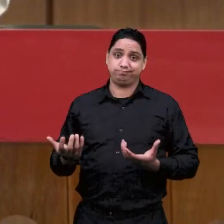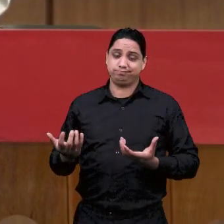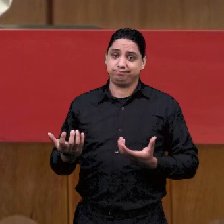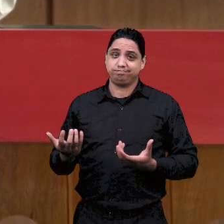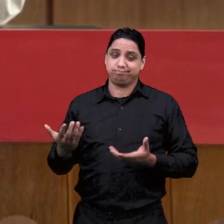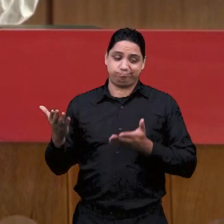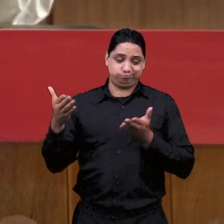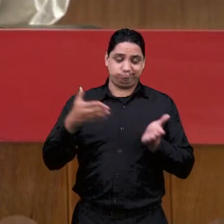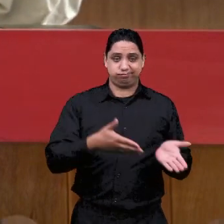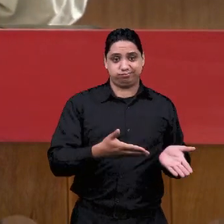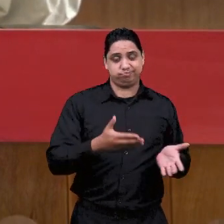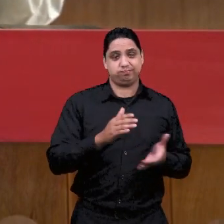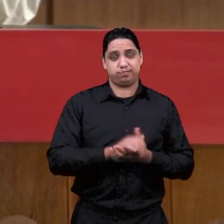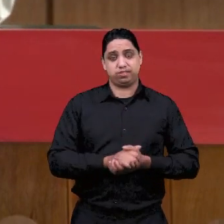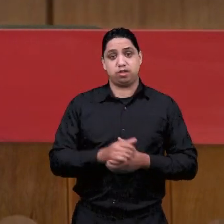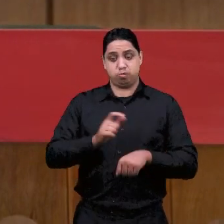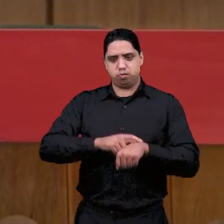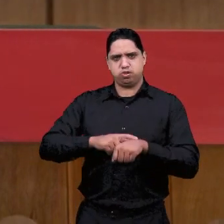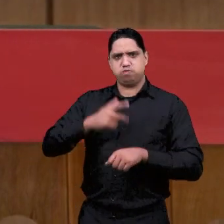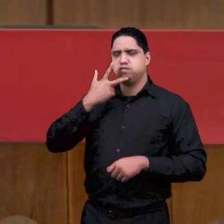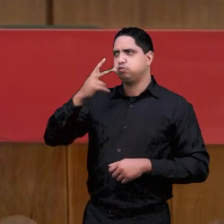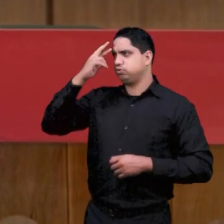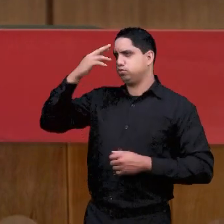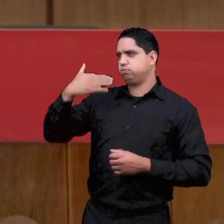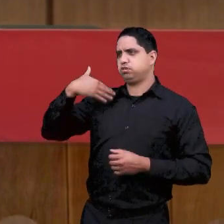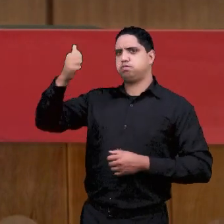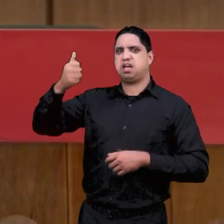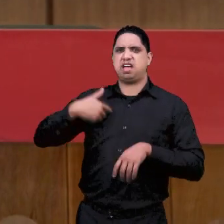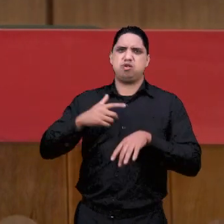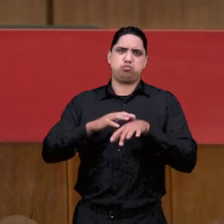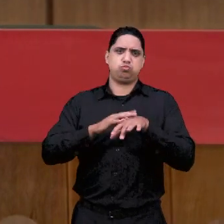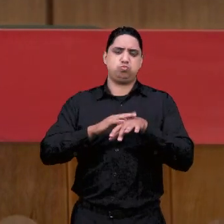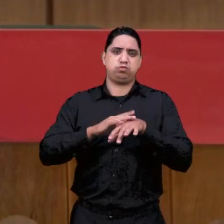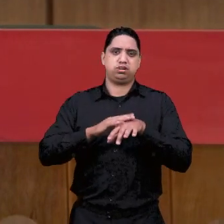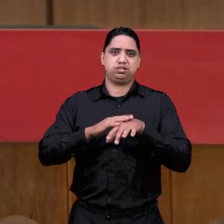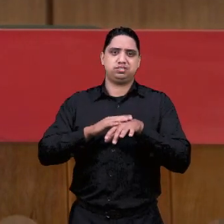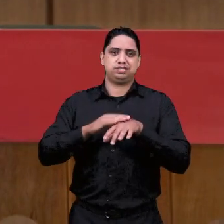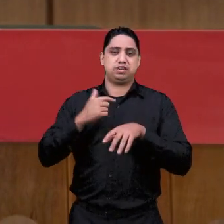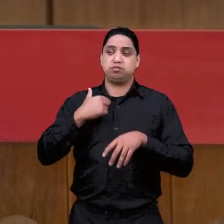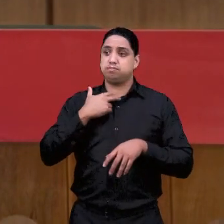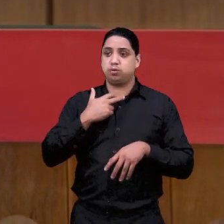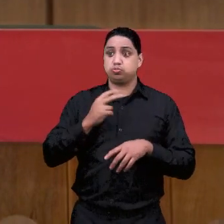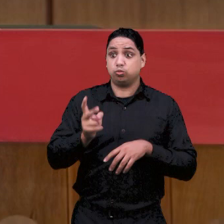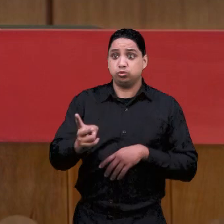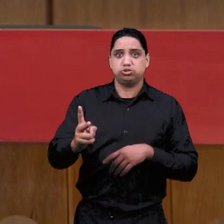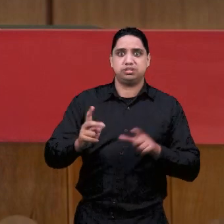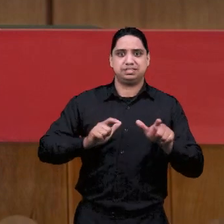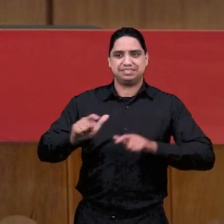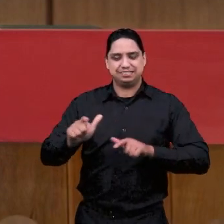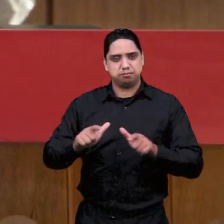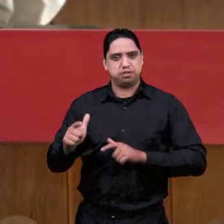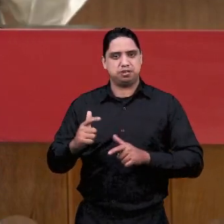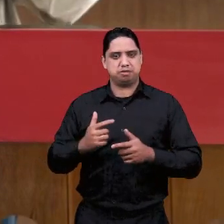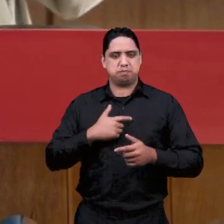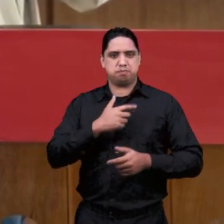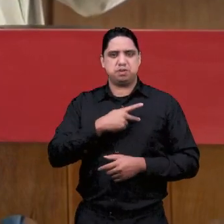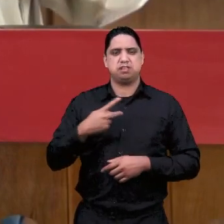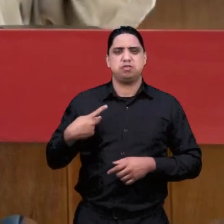très bien, je suis malade, je ne peux plus exercer ma fonction, mon